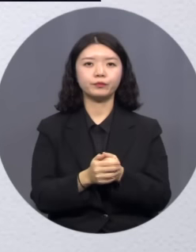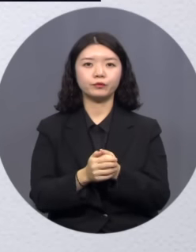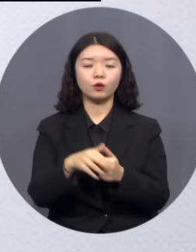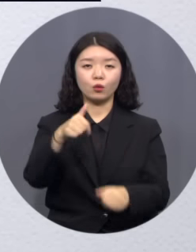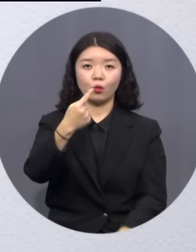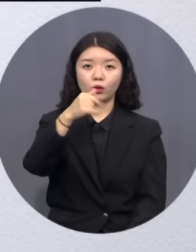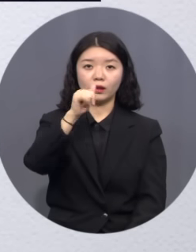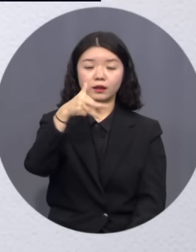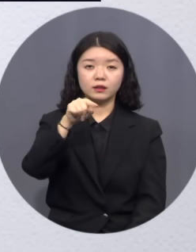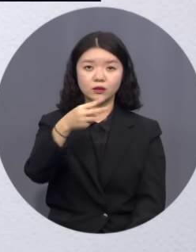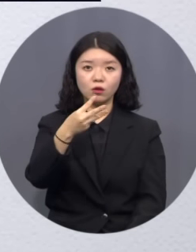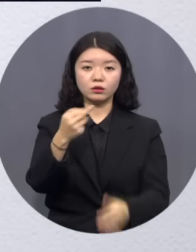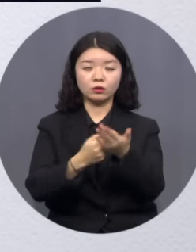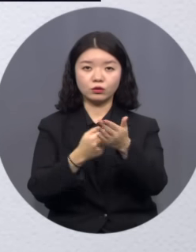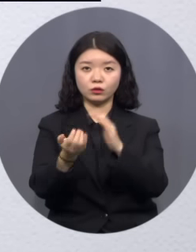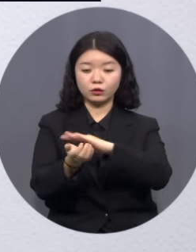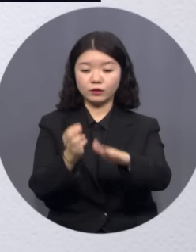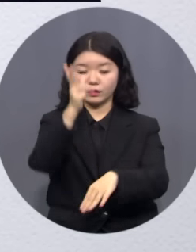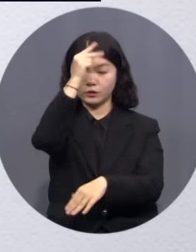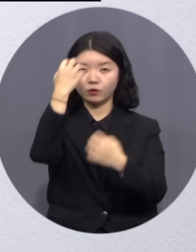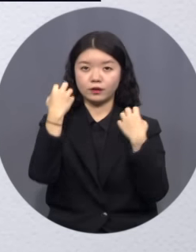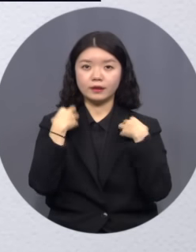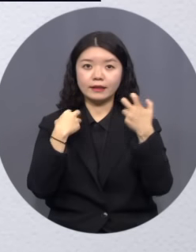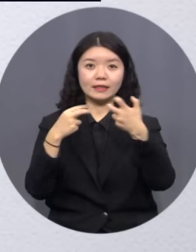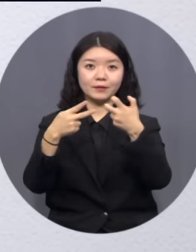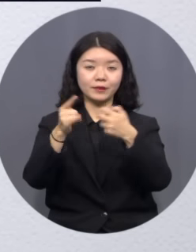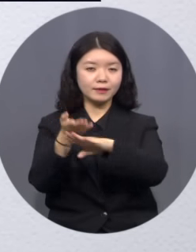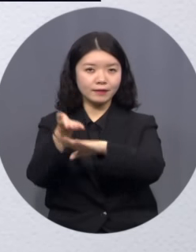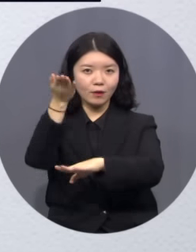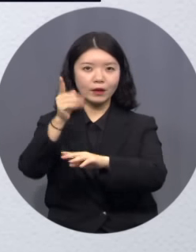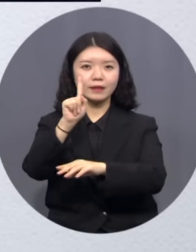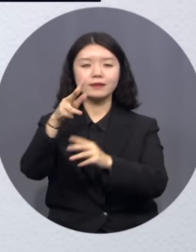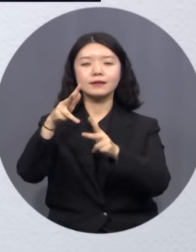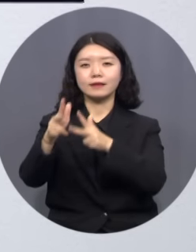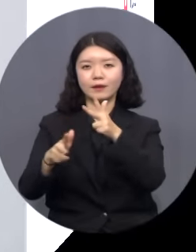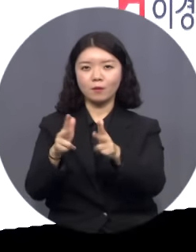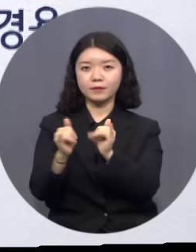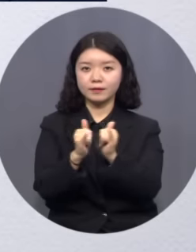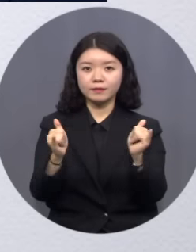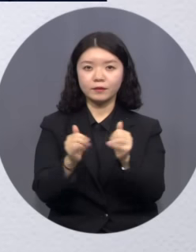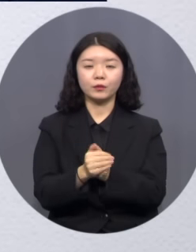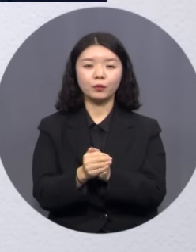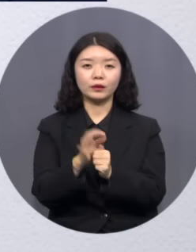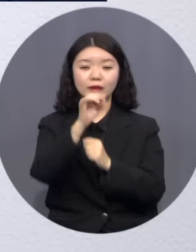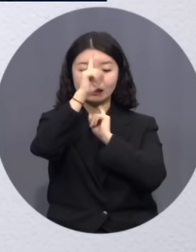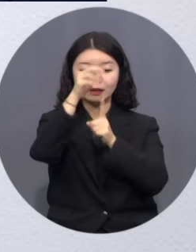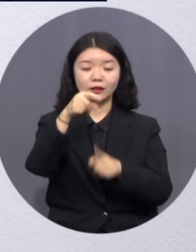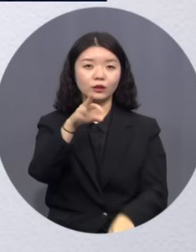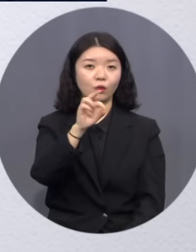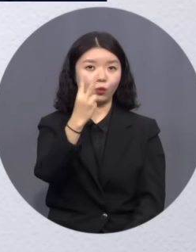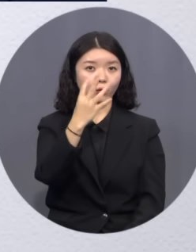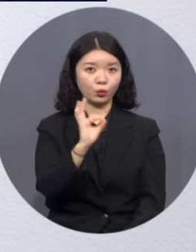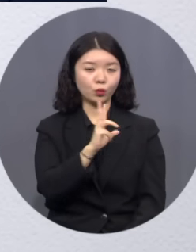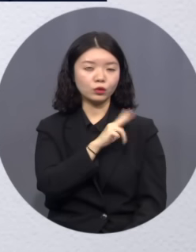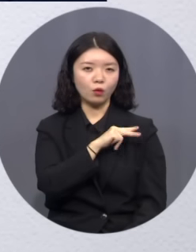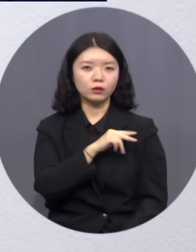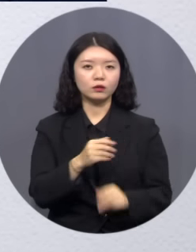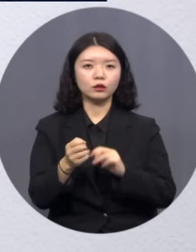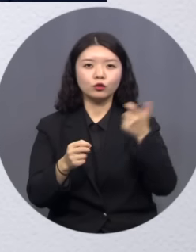고기철 전 제주 경찰청장은 70세 이상과 1차 산업 종사자에서 이경용 전 도의원은